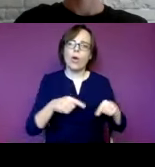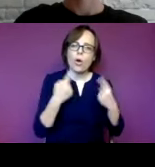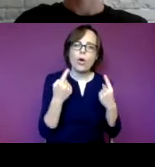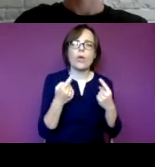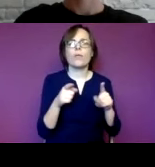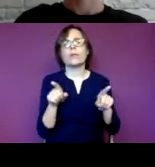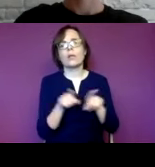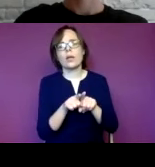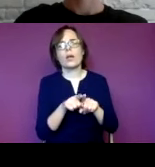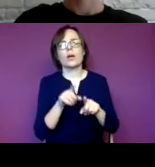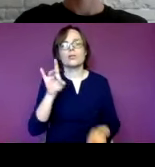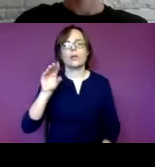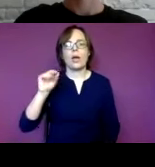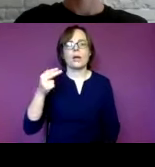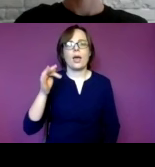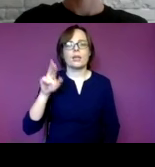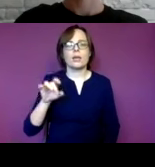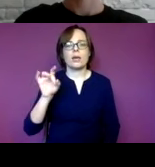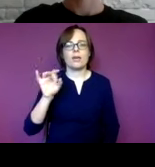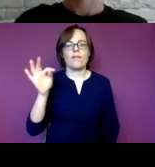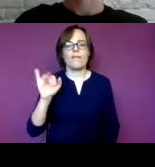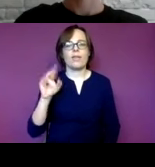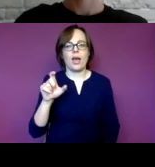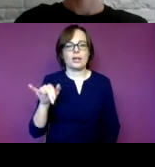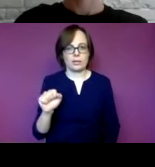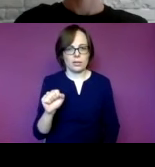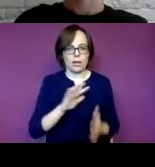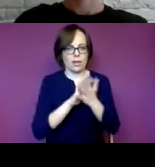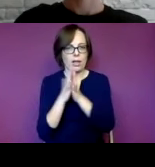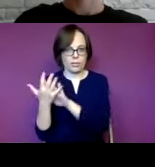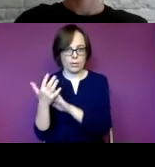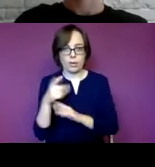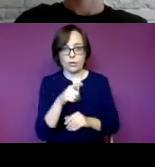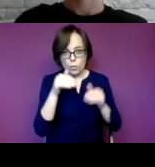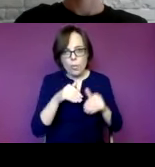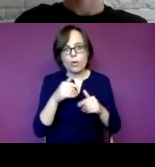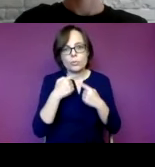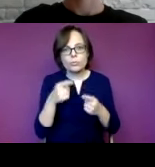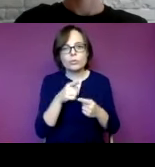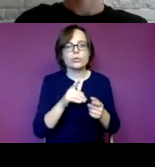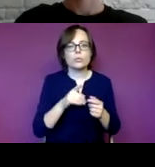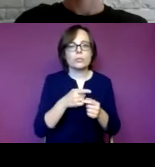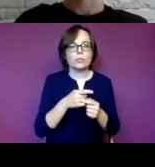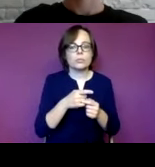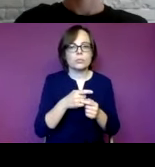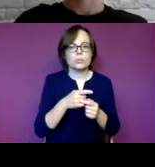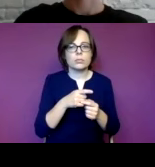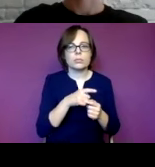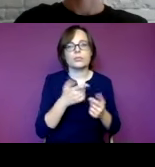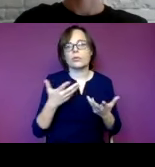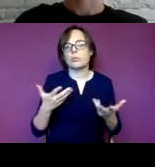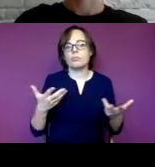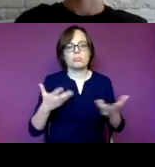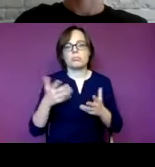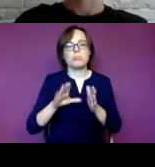kontekście gentryfikacji? Czy rzeczywiście można mówić o czymś takim jak taka miejska gentryfikacja wsi, kolonizacja wsi